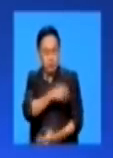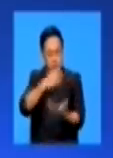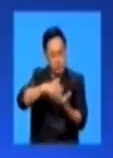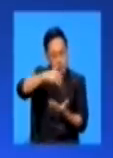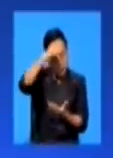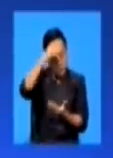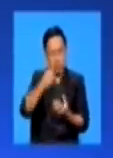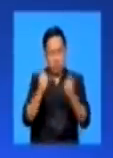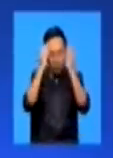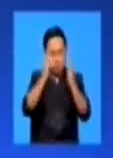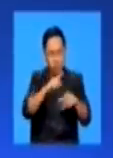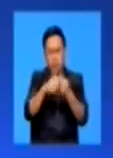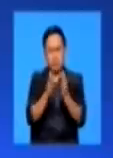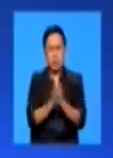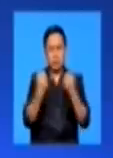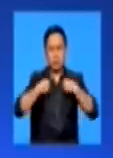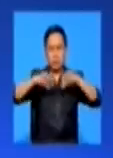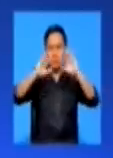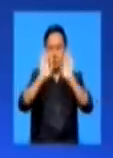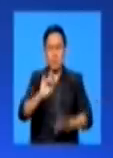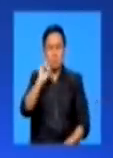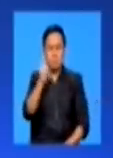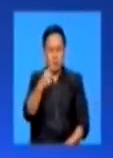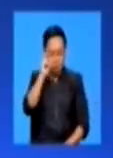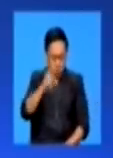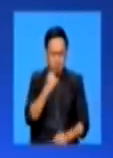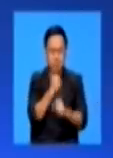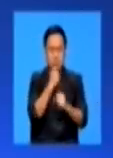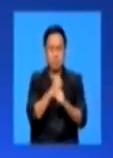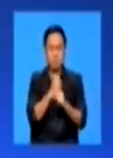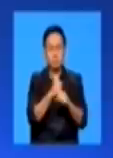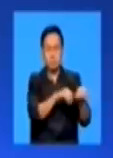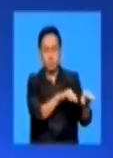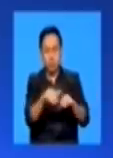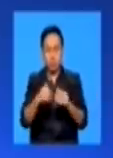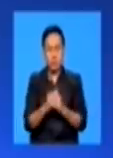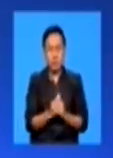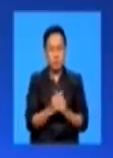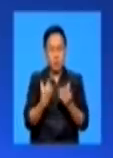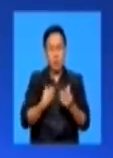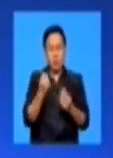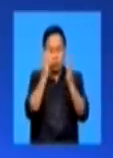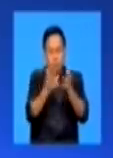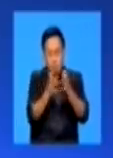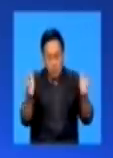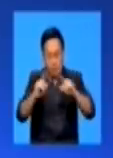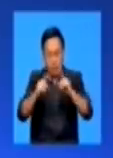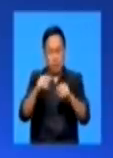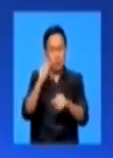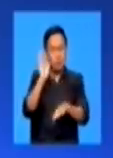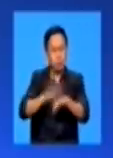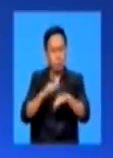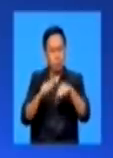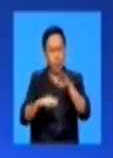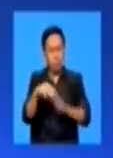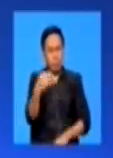ารวมทั้งข้าราชการรุ่นใหม่คงต้องไม่ใช่เฉพาะการเพิ่มจำนวนเท่านั้นนะครับต้องสามารถให้การบริการปฏิบัติงานในหน้าที่อย่